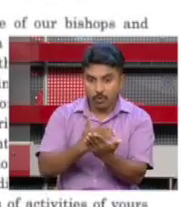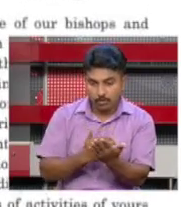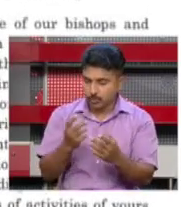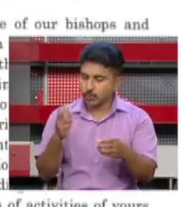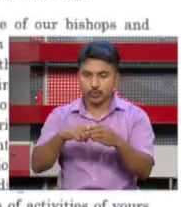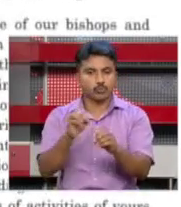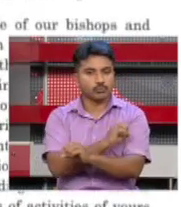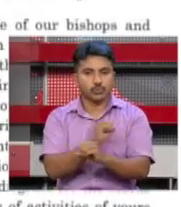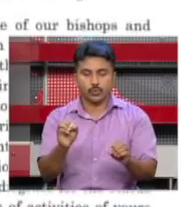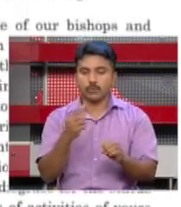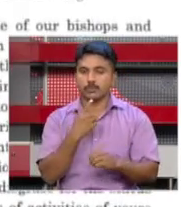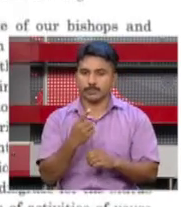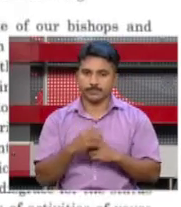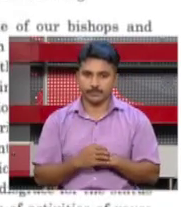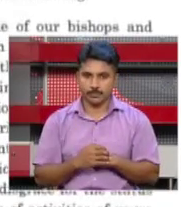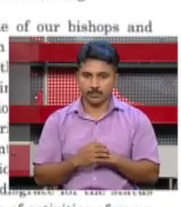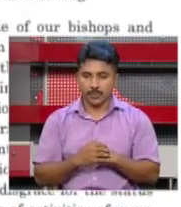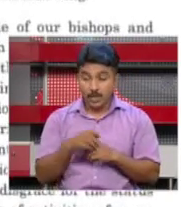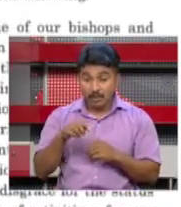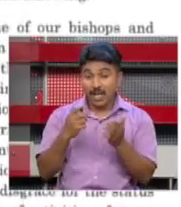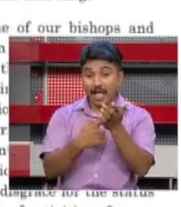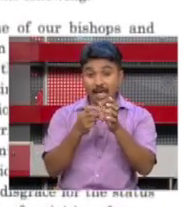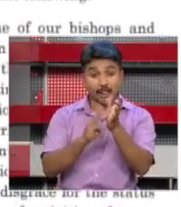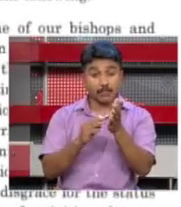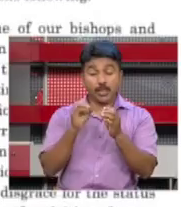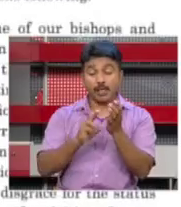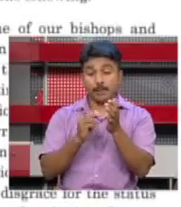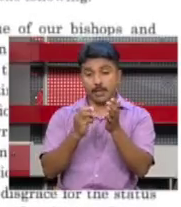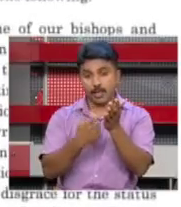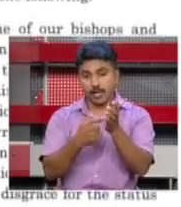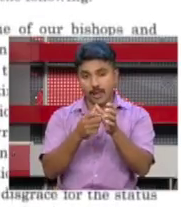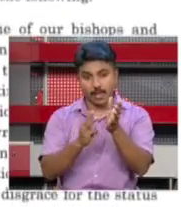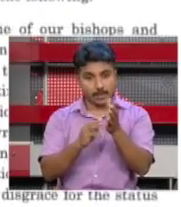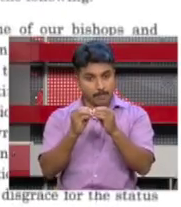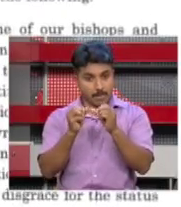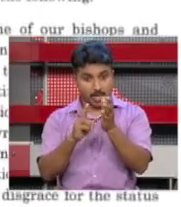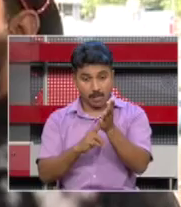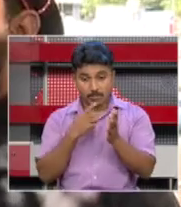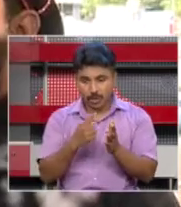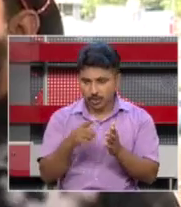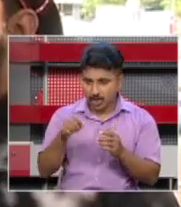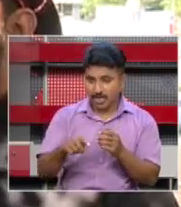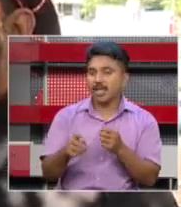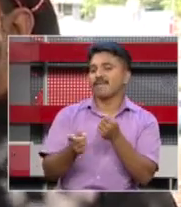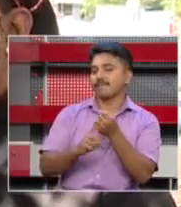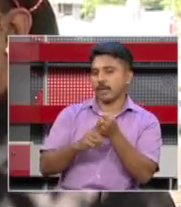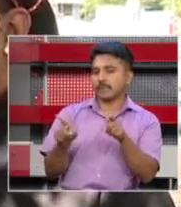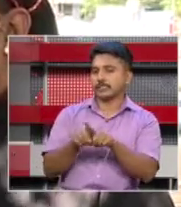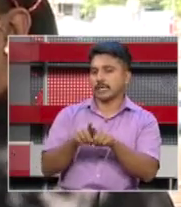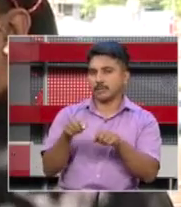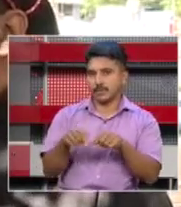പറയുന്നു. എന്നാൽ സഭയുടേത് പ്രതികാര നടപടിയാണെന്നും നീതിക്ക് വേണ്ടിയുള്ള പോരാട്ടം തുടരുമെന്നും യുഹാനോൻ റമ്പാൻ പ്രതികരിച്ചു. അവരനുഭവിക്കുന്ന